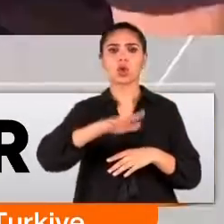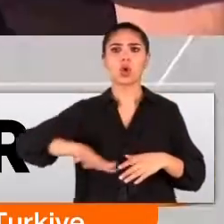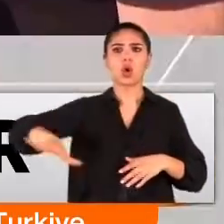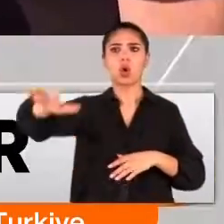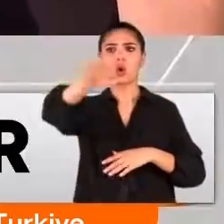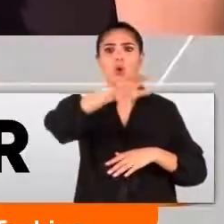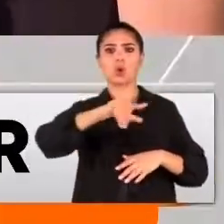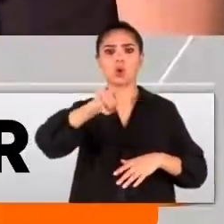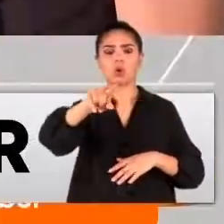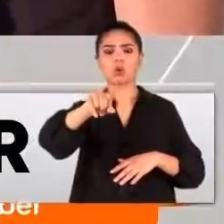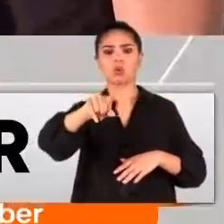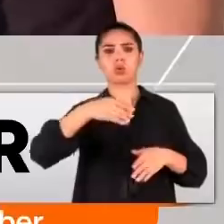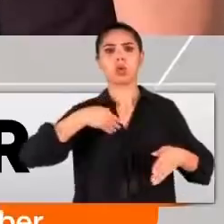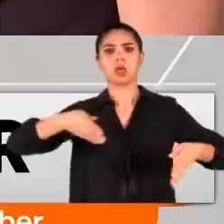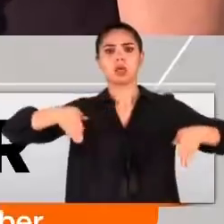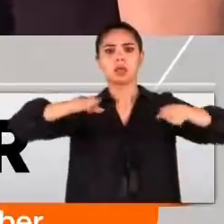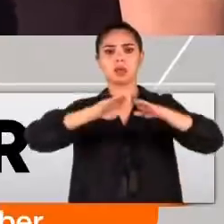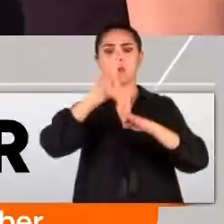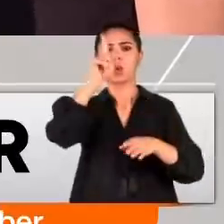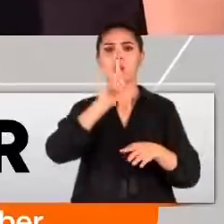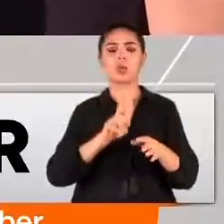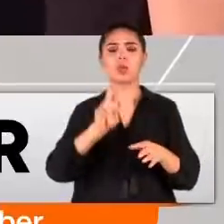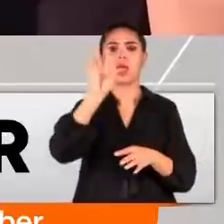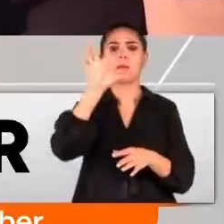kapattık. Ölçtüğümüzde de 175 metre